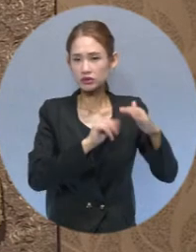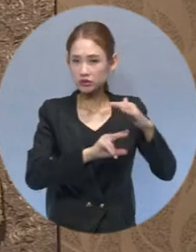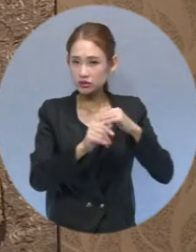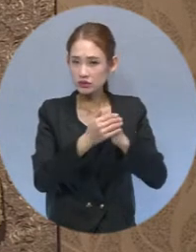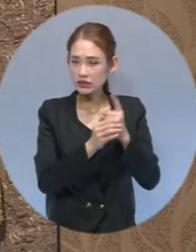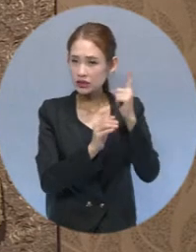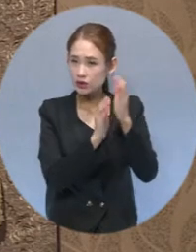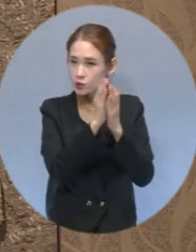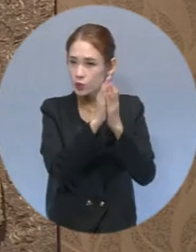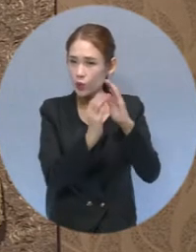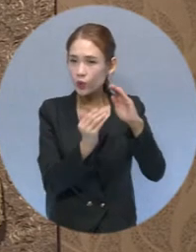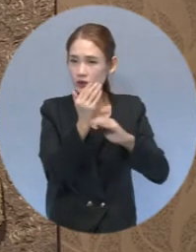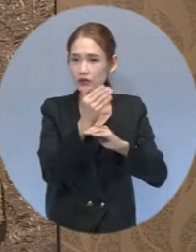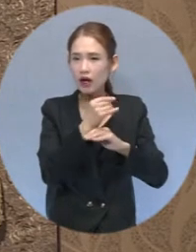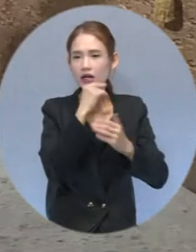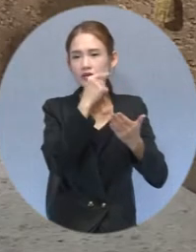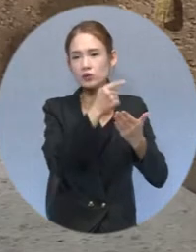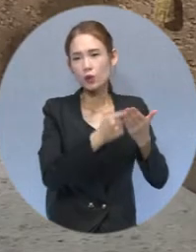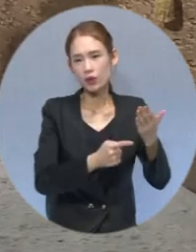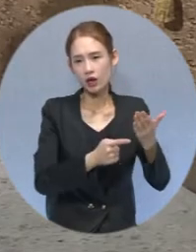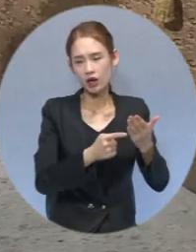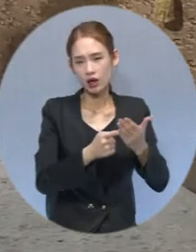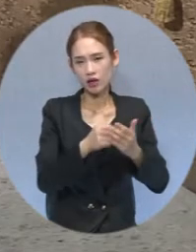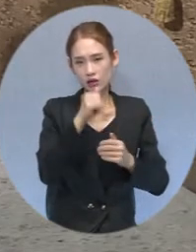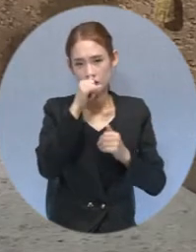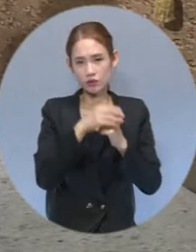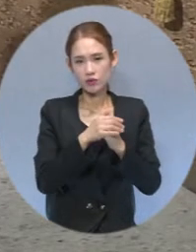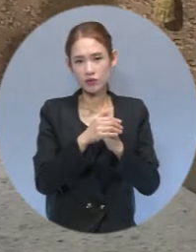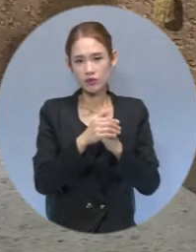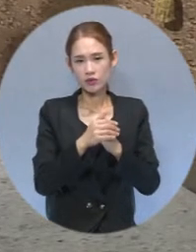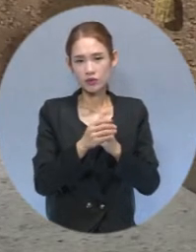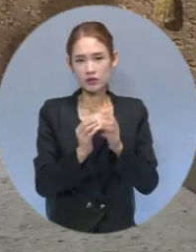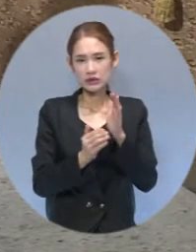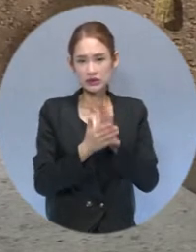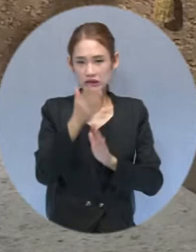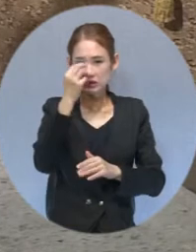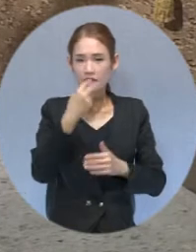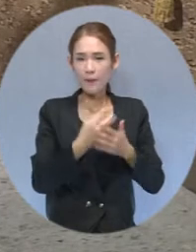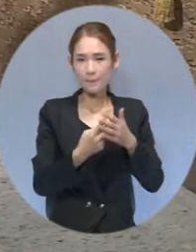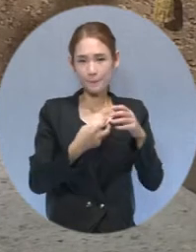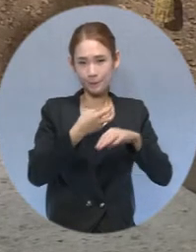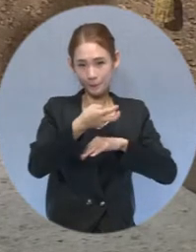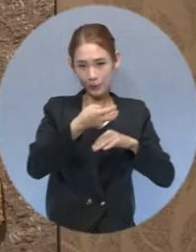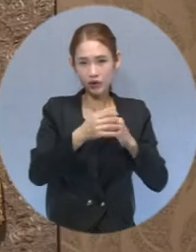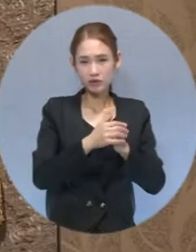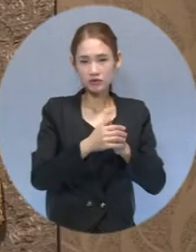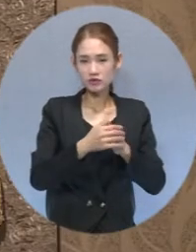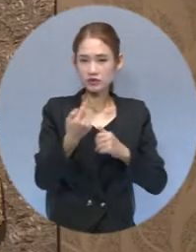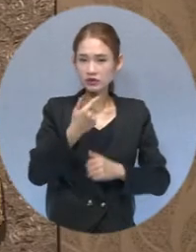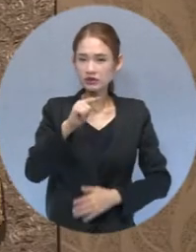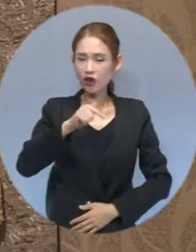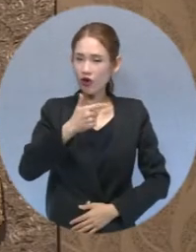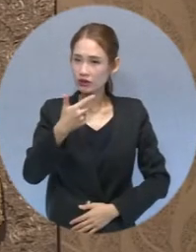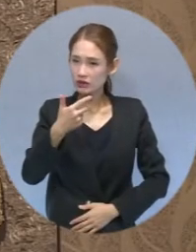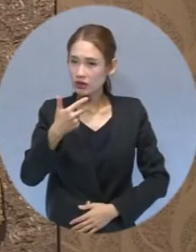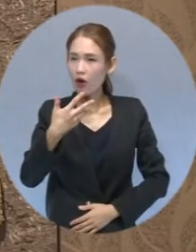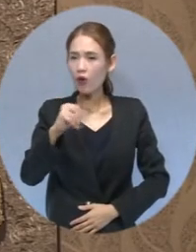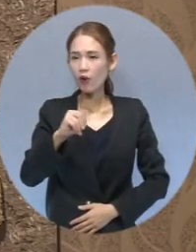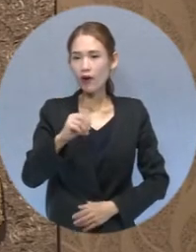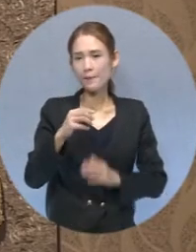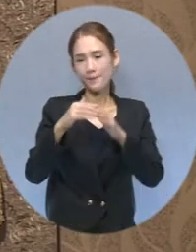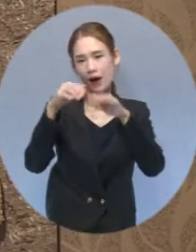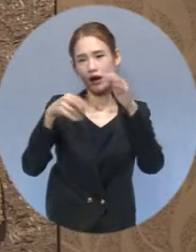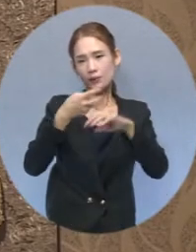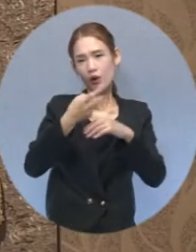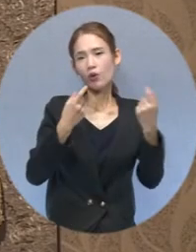1조 원 이상 재정적자를 보고요. 마을버스 한 6천억에서 7천억. 네. 시내버스가 6천억에서 7천억, 마을버스도